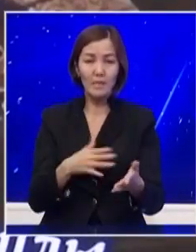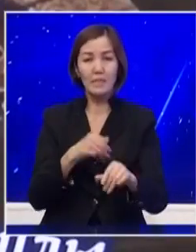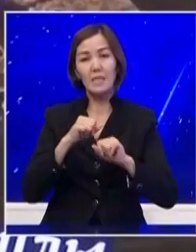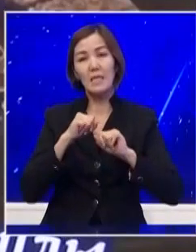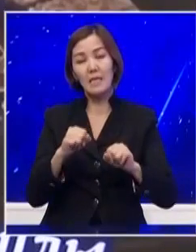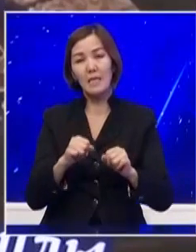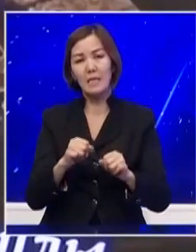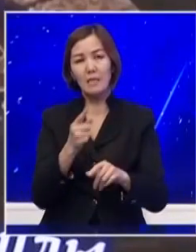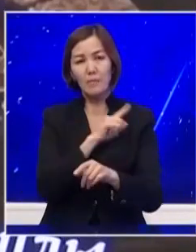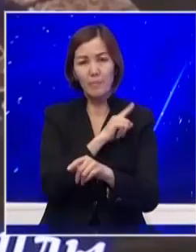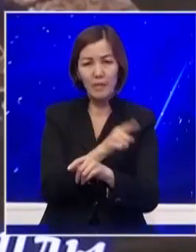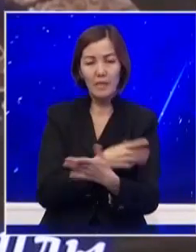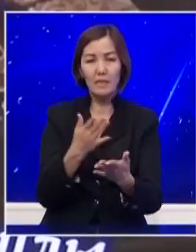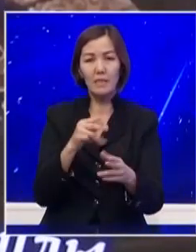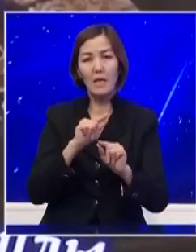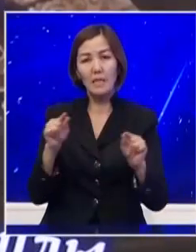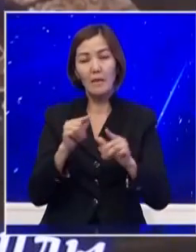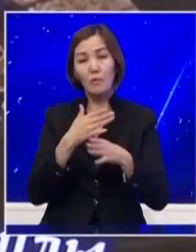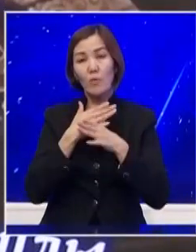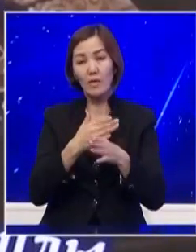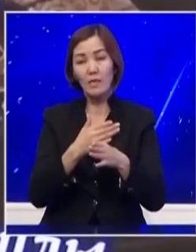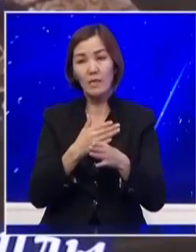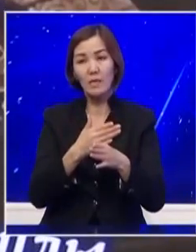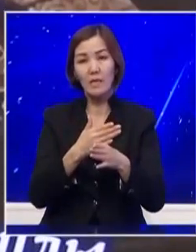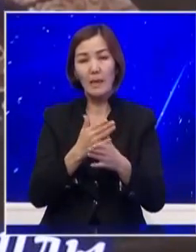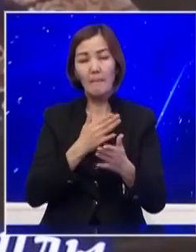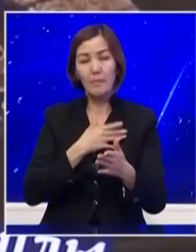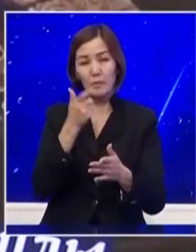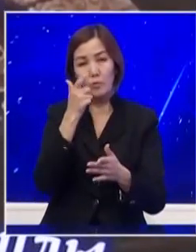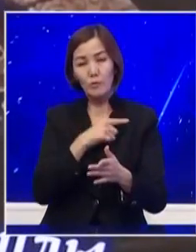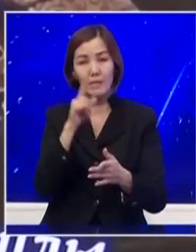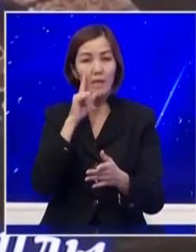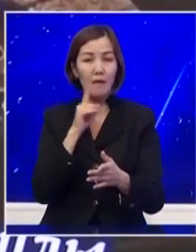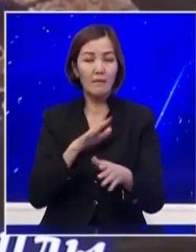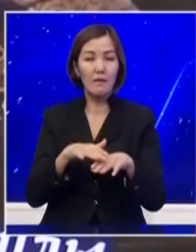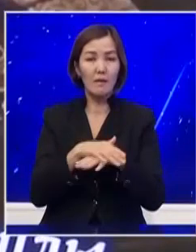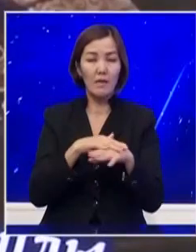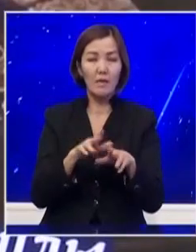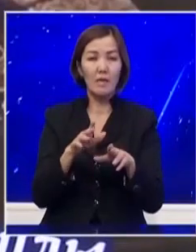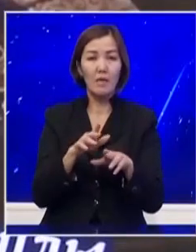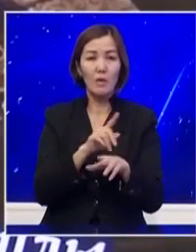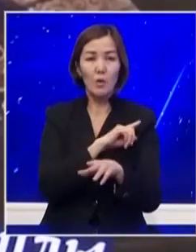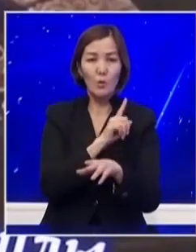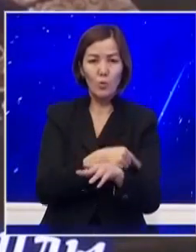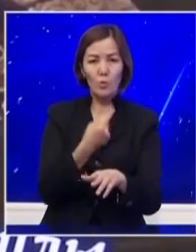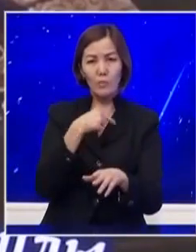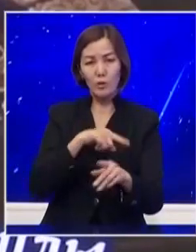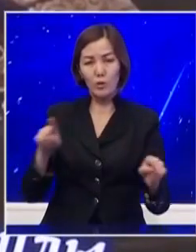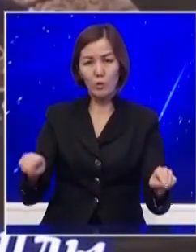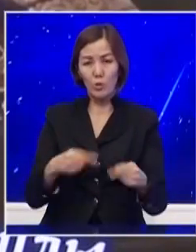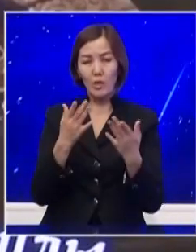мен өрлігін дәріптеу арқылы жаңағы біздің өзіміздің қазақи болмысымызды, рухымызды жаңағы